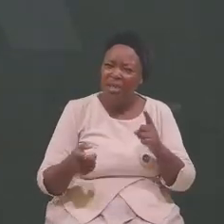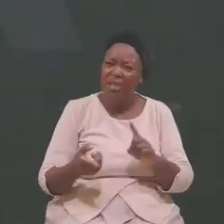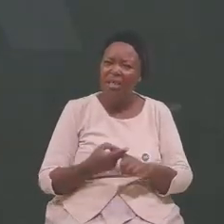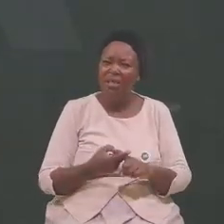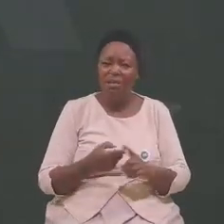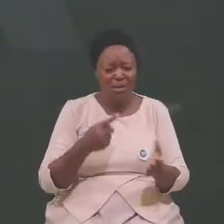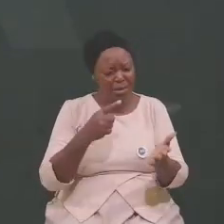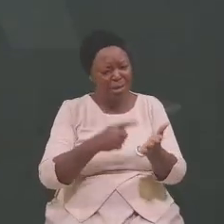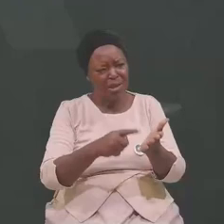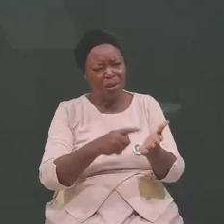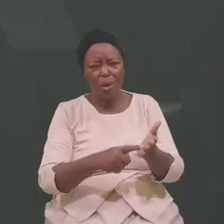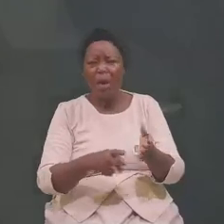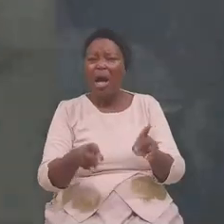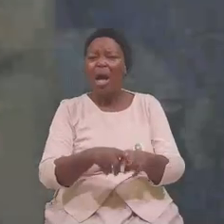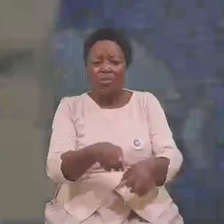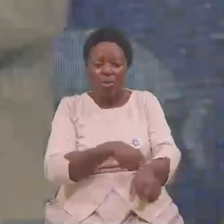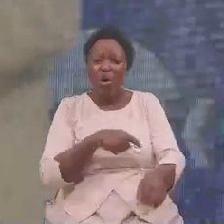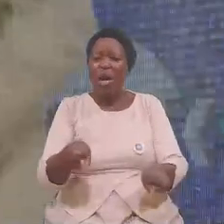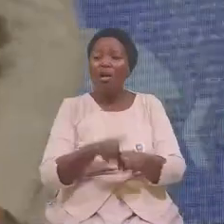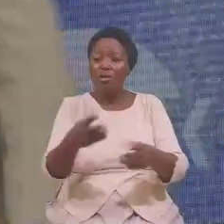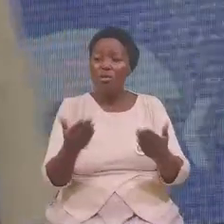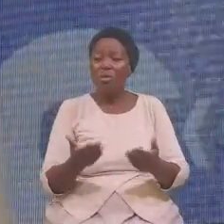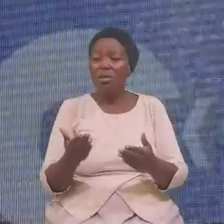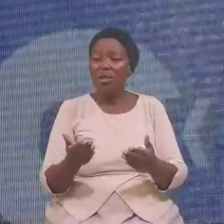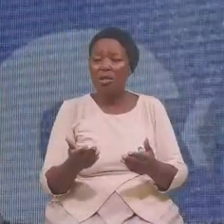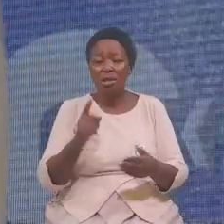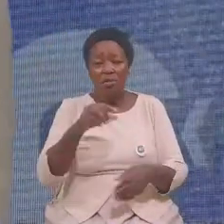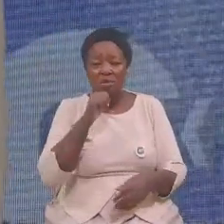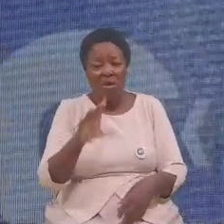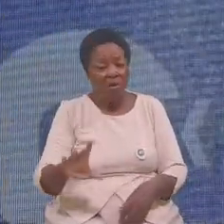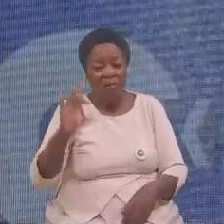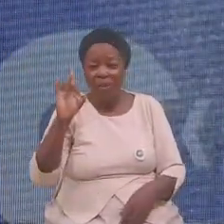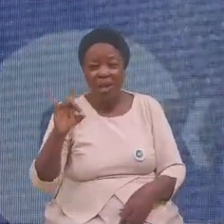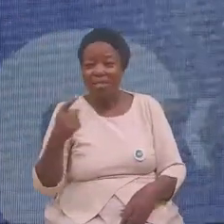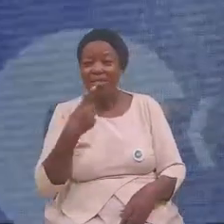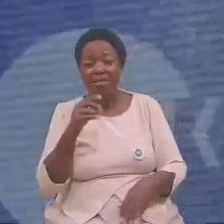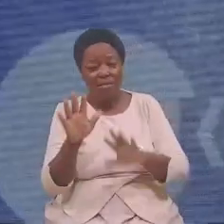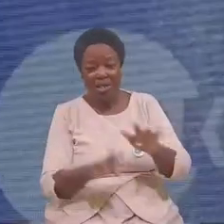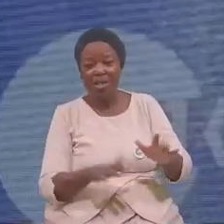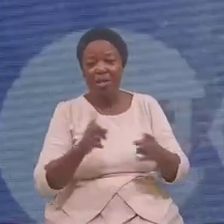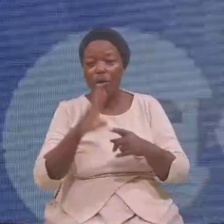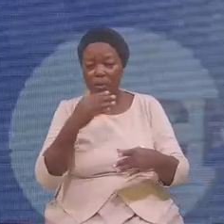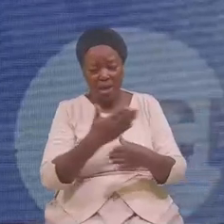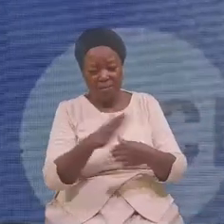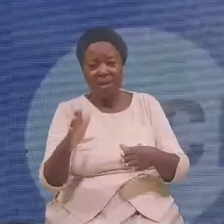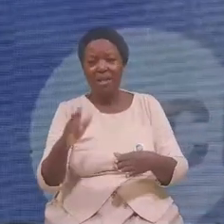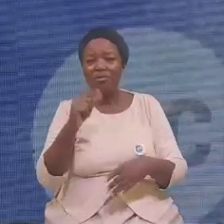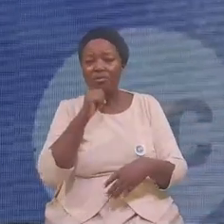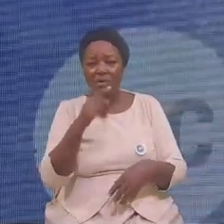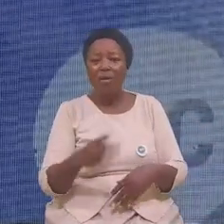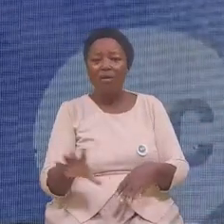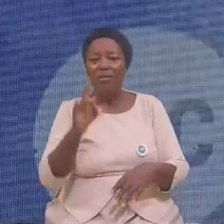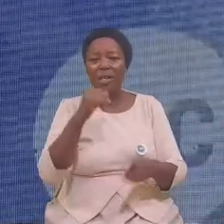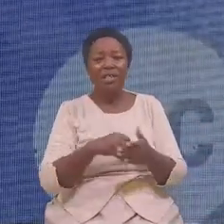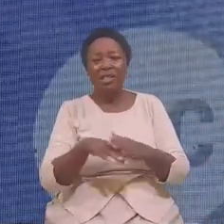vérifie aussi longtemps que tu veux. Tu ne trouveras pas la mer Rouge divisée. Tu ne verras pas ça en Genèse. Ce